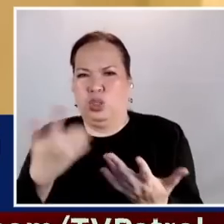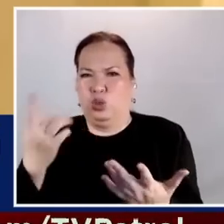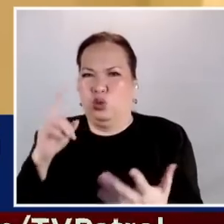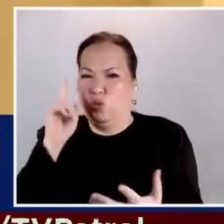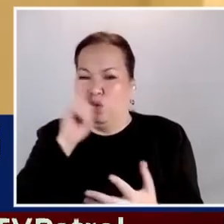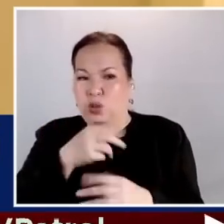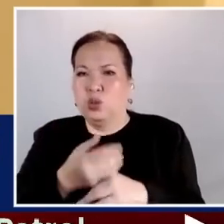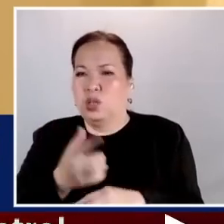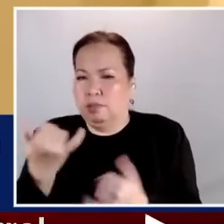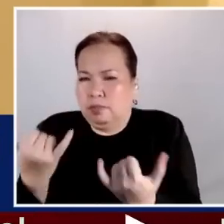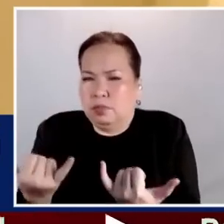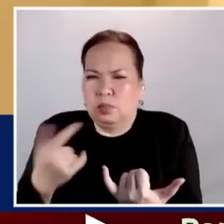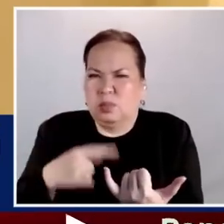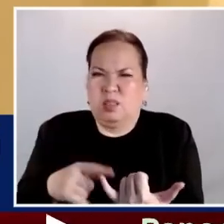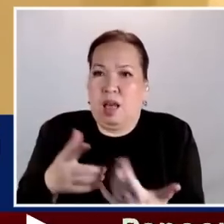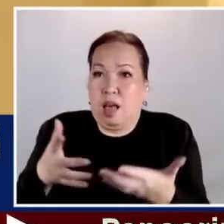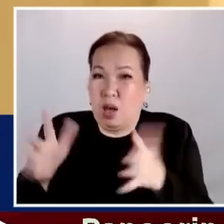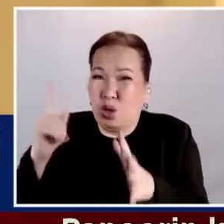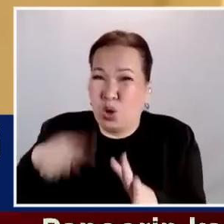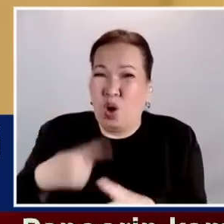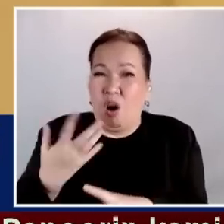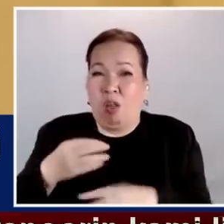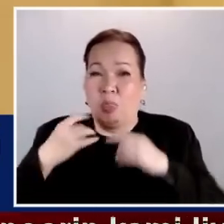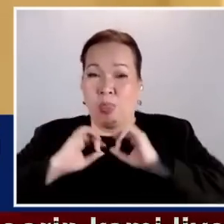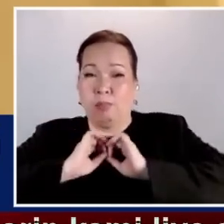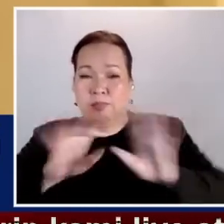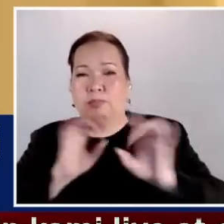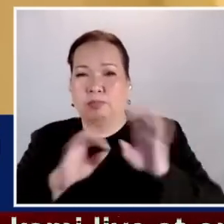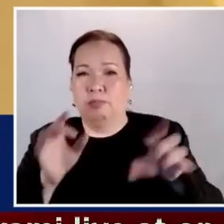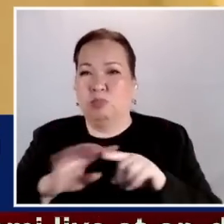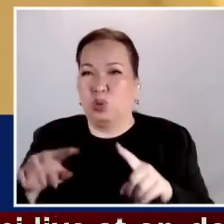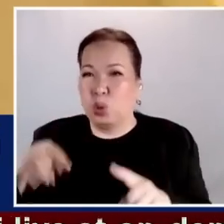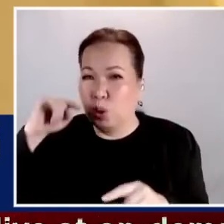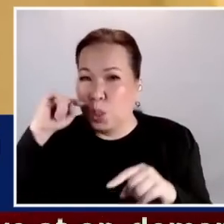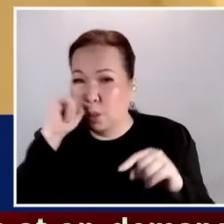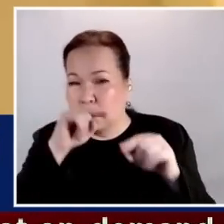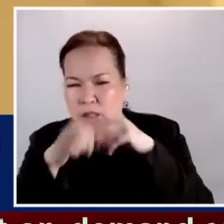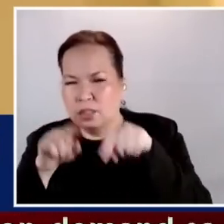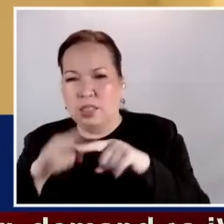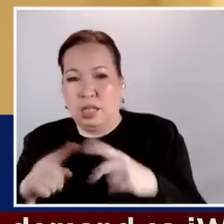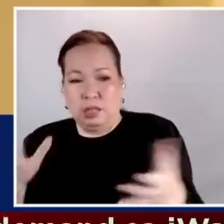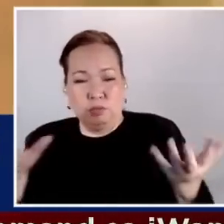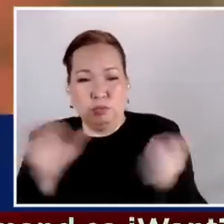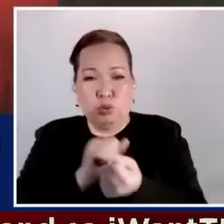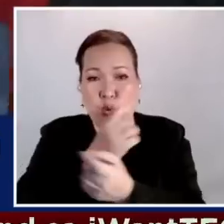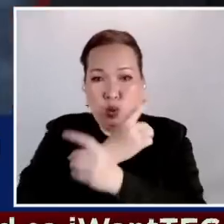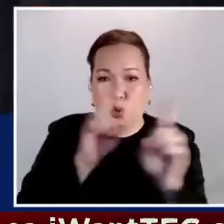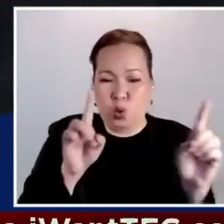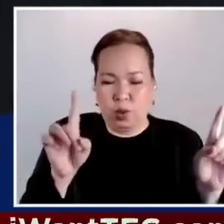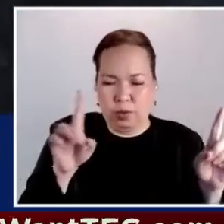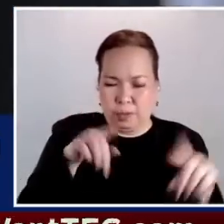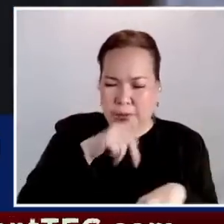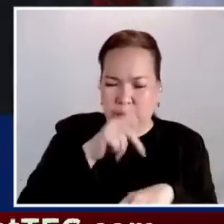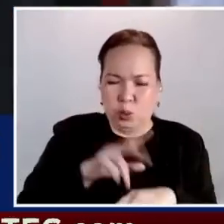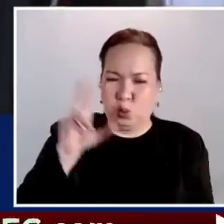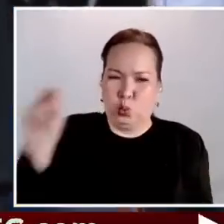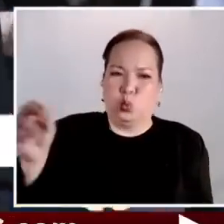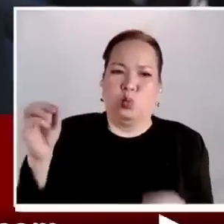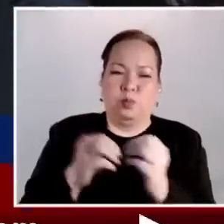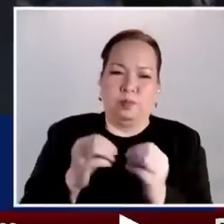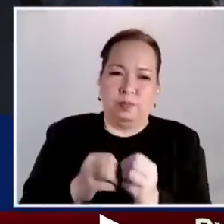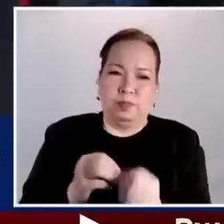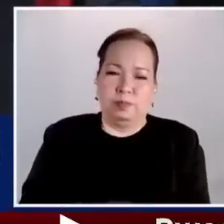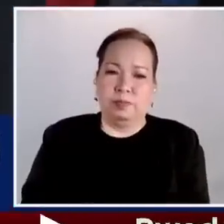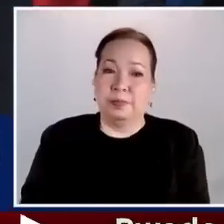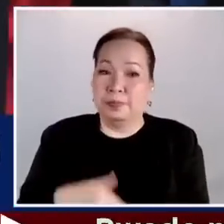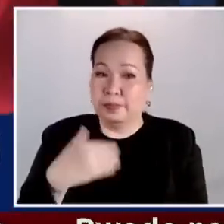reckless disregard for truth slander our democracy, our country, ever again. Solo namang